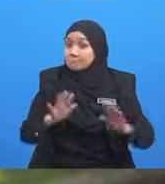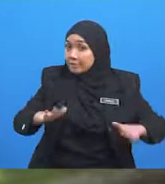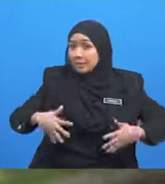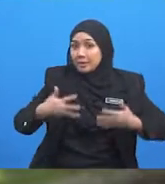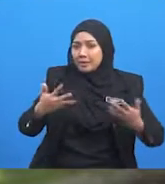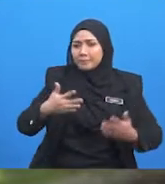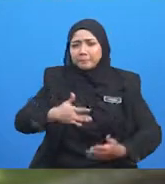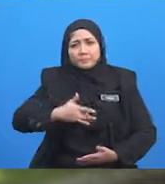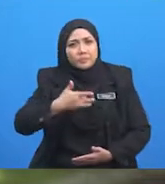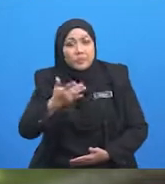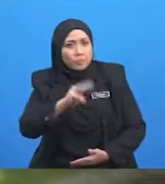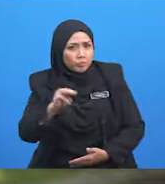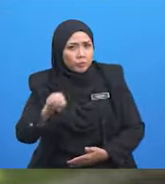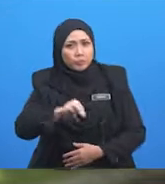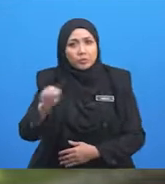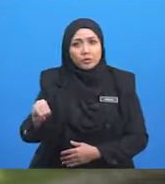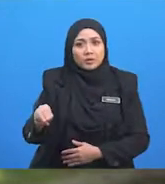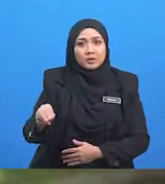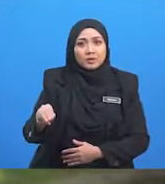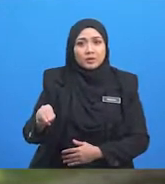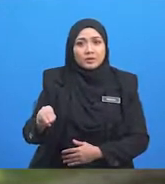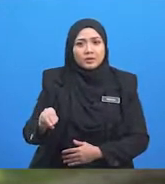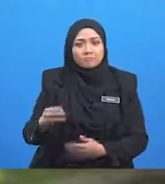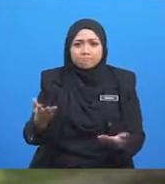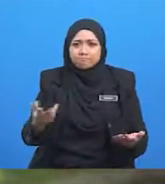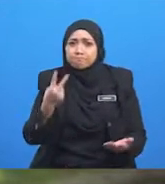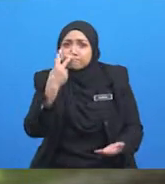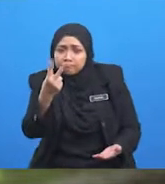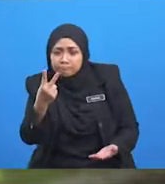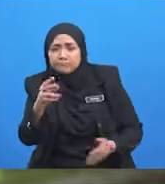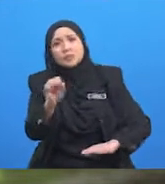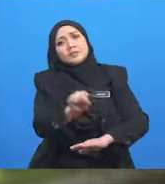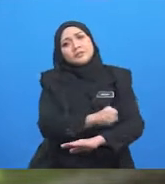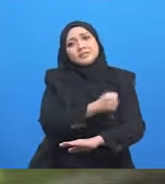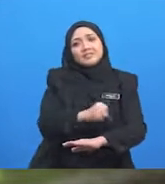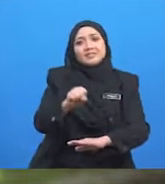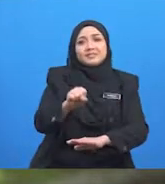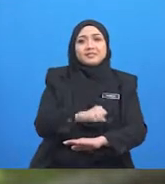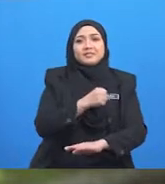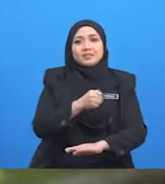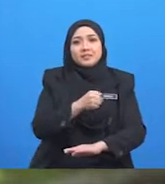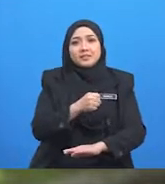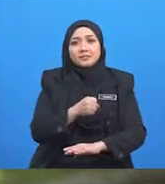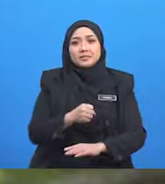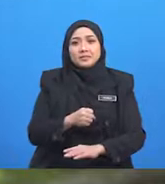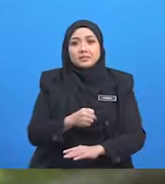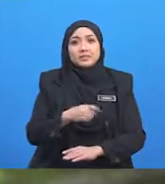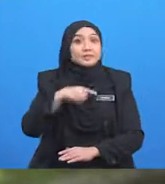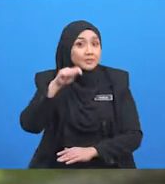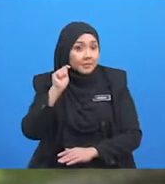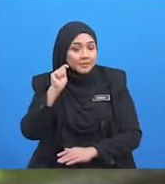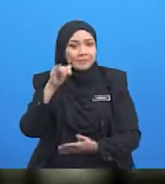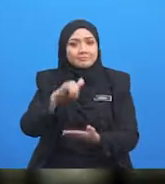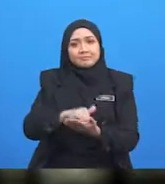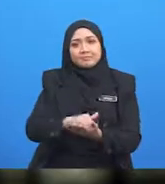Bagaimana perasaan murid-murid setelah mendengar suara Arjuna mendeklamasi sajak